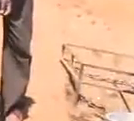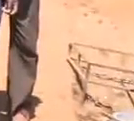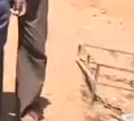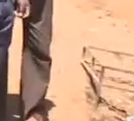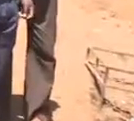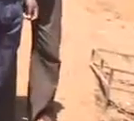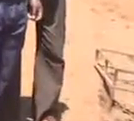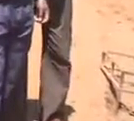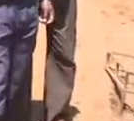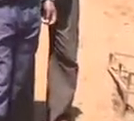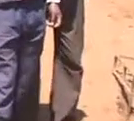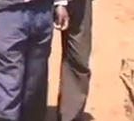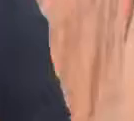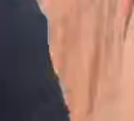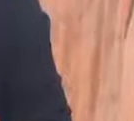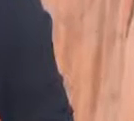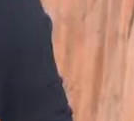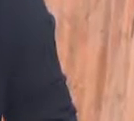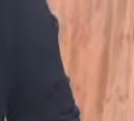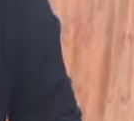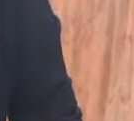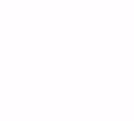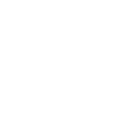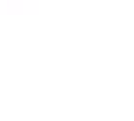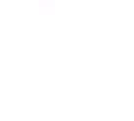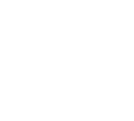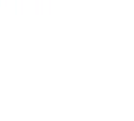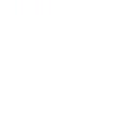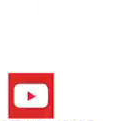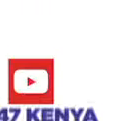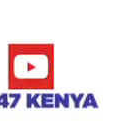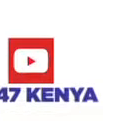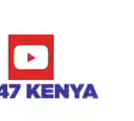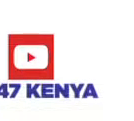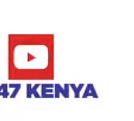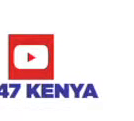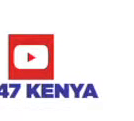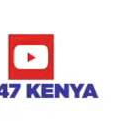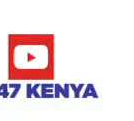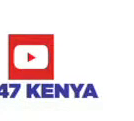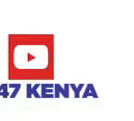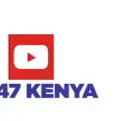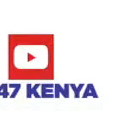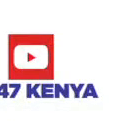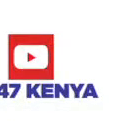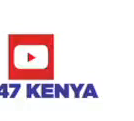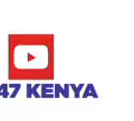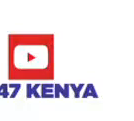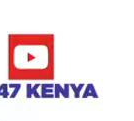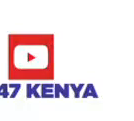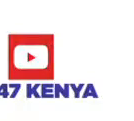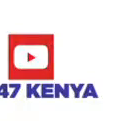Na hii mpenzi mtazamaji ndio TV 47 macho na sauti yetu.